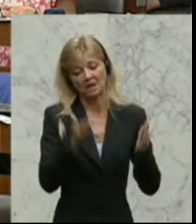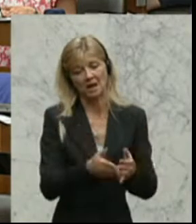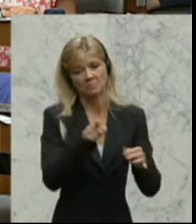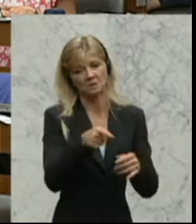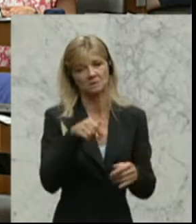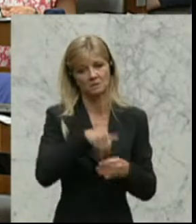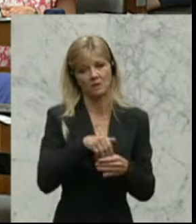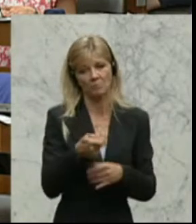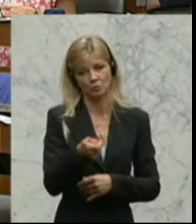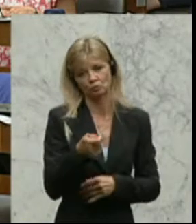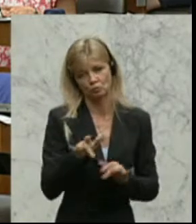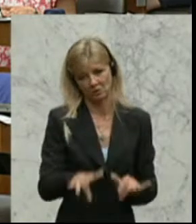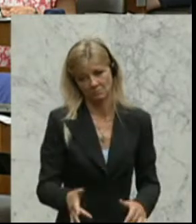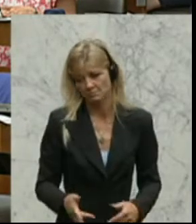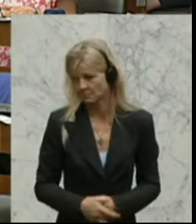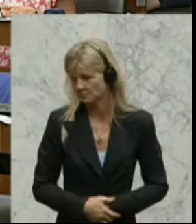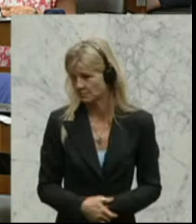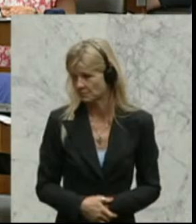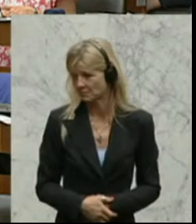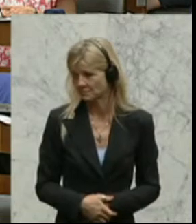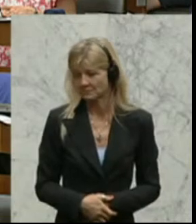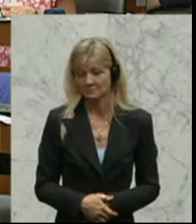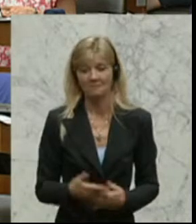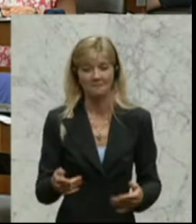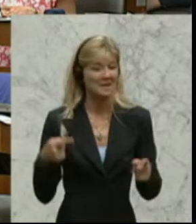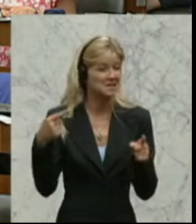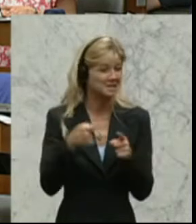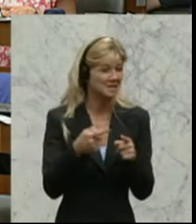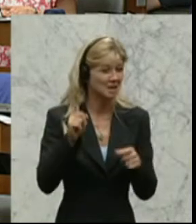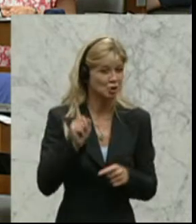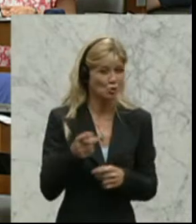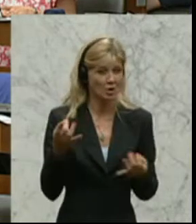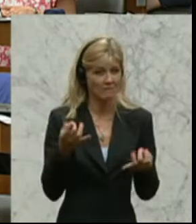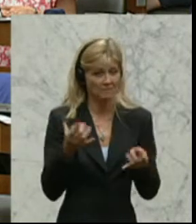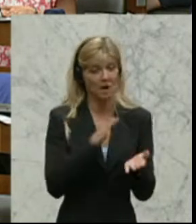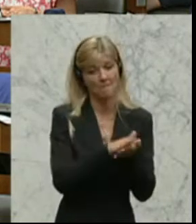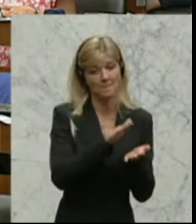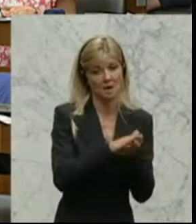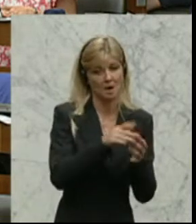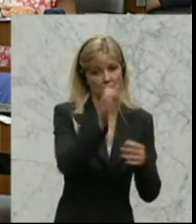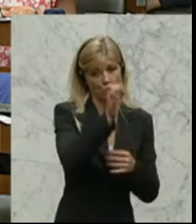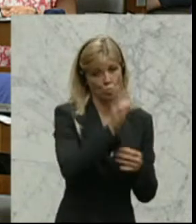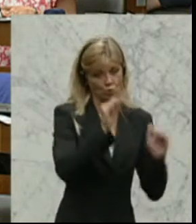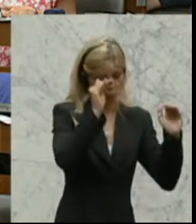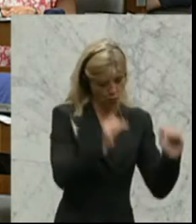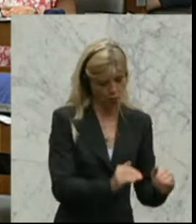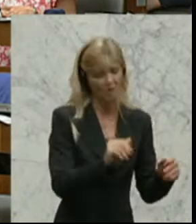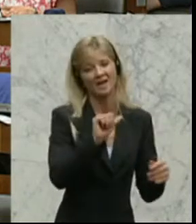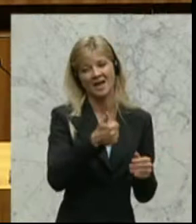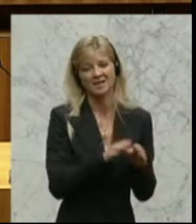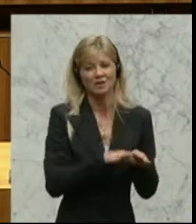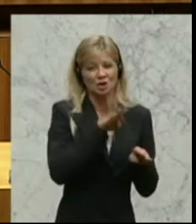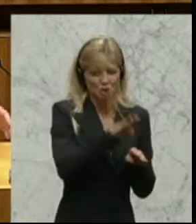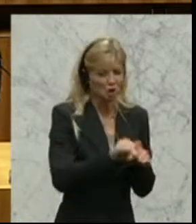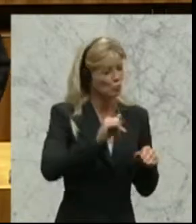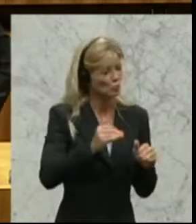muss hingegen sein, die Abgabenquote zu senken und einen ersten Schritt Richtung 40%